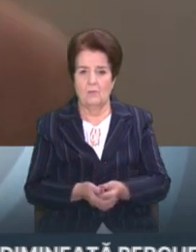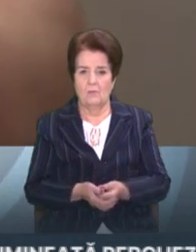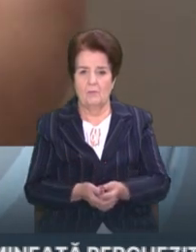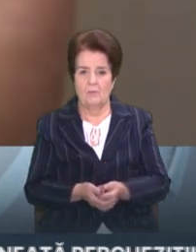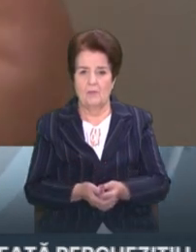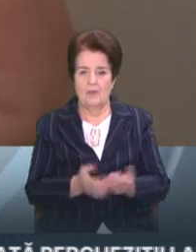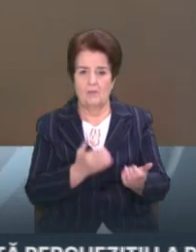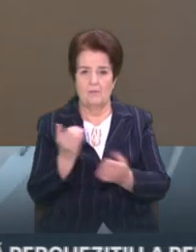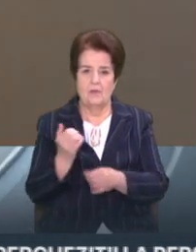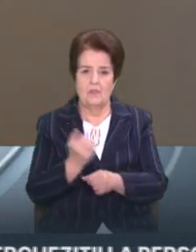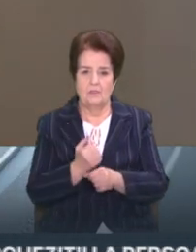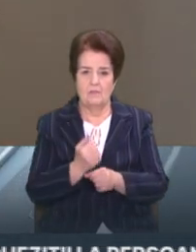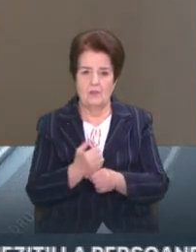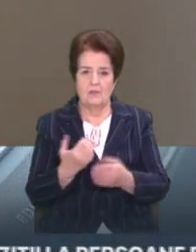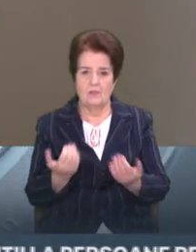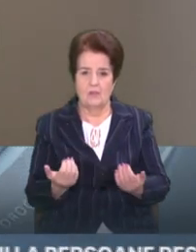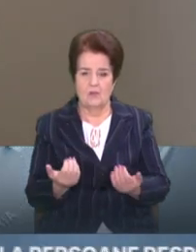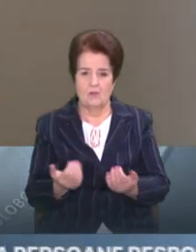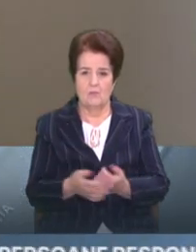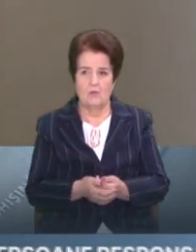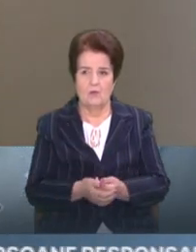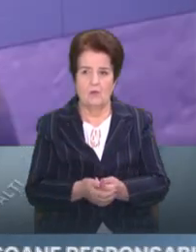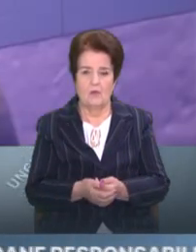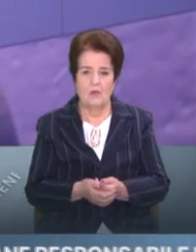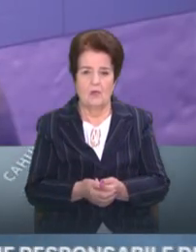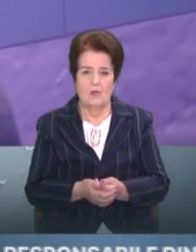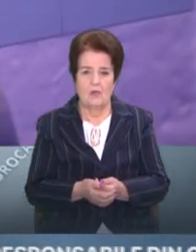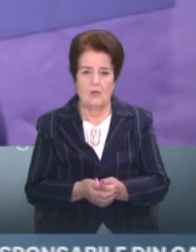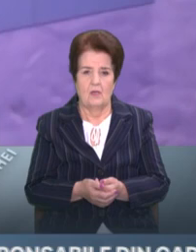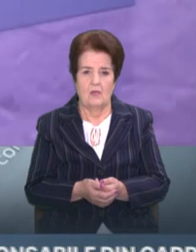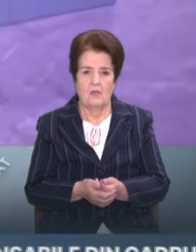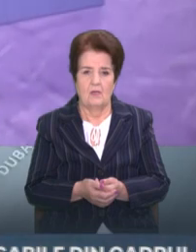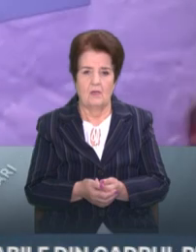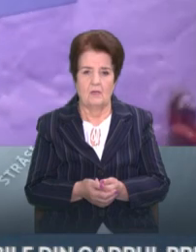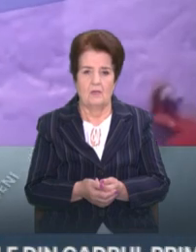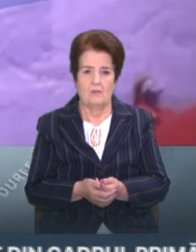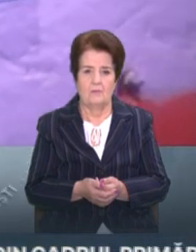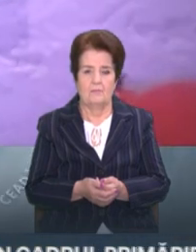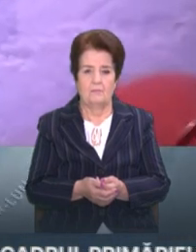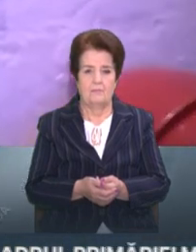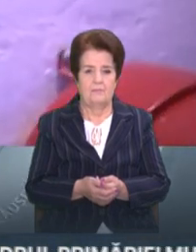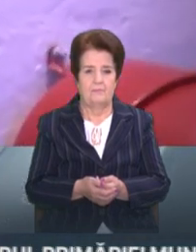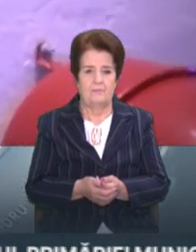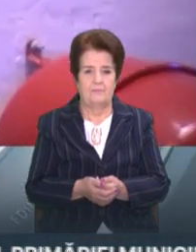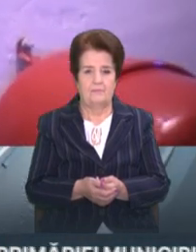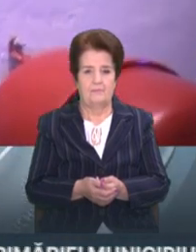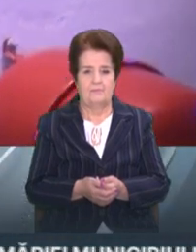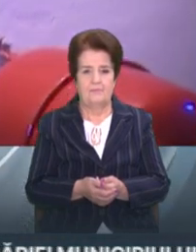conexiune, platforma face conexiune și cu datele oferite de către furnizorii de energie în funcție